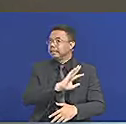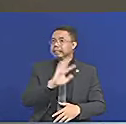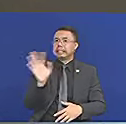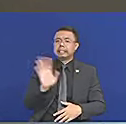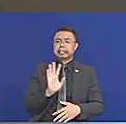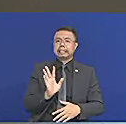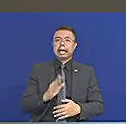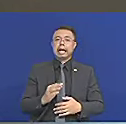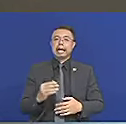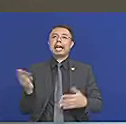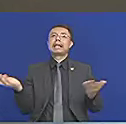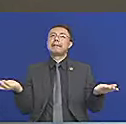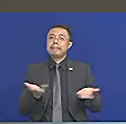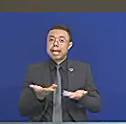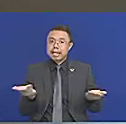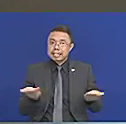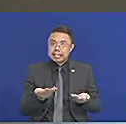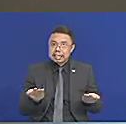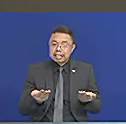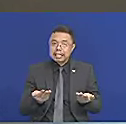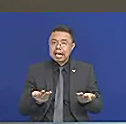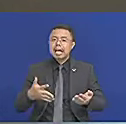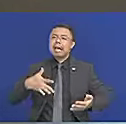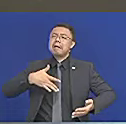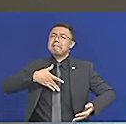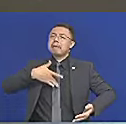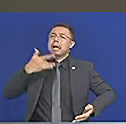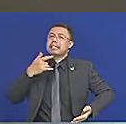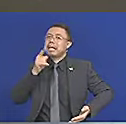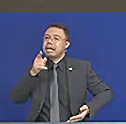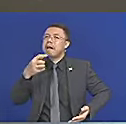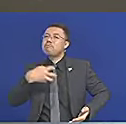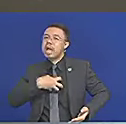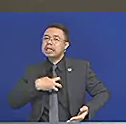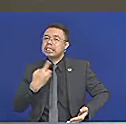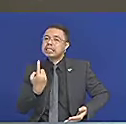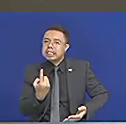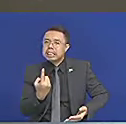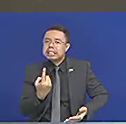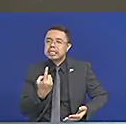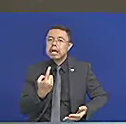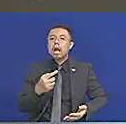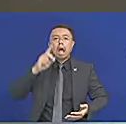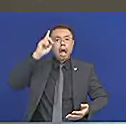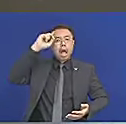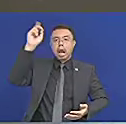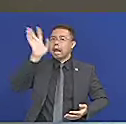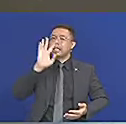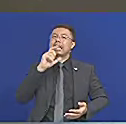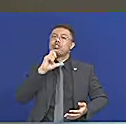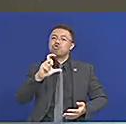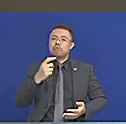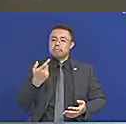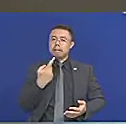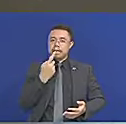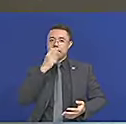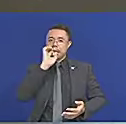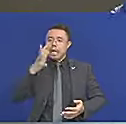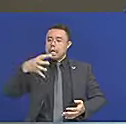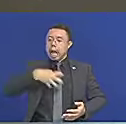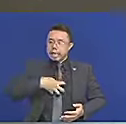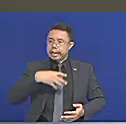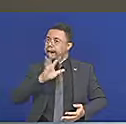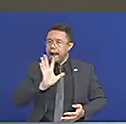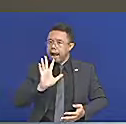Jangan hanya membiasakan merasakan yang kau yakini. Allah itu tidak cukup diyakini. Allah itu